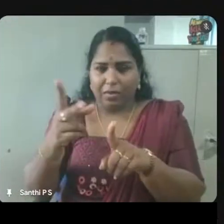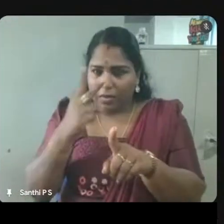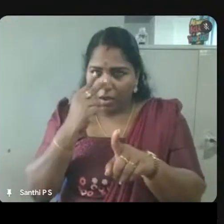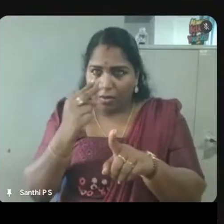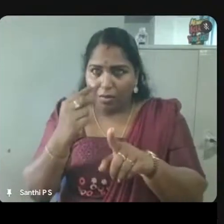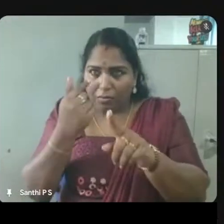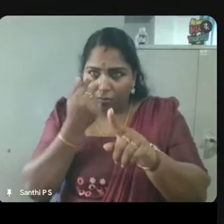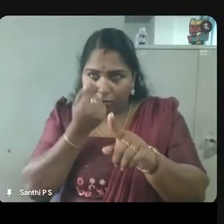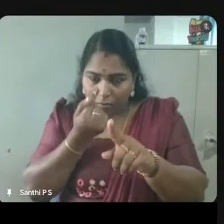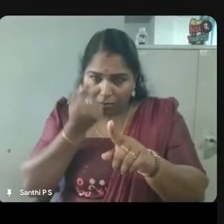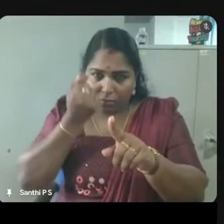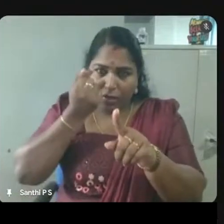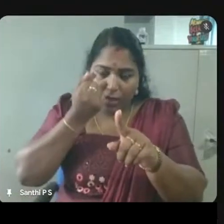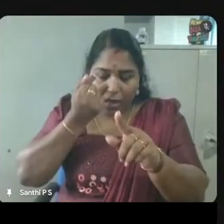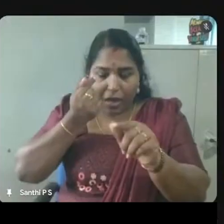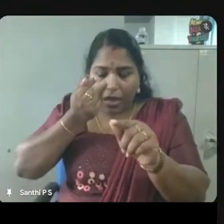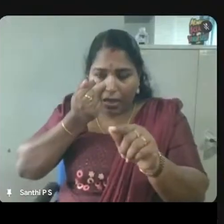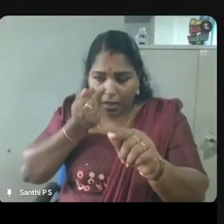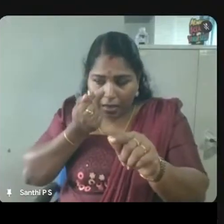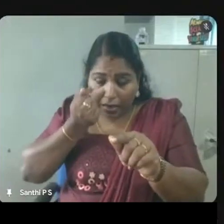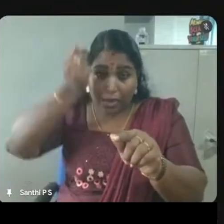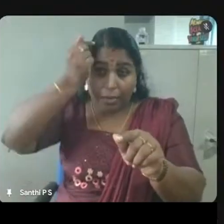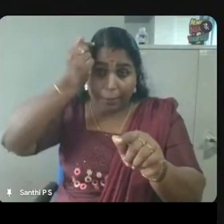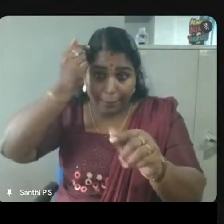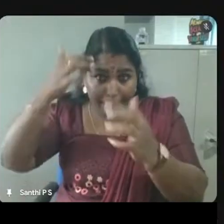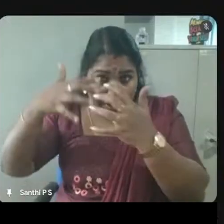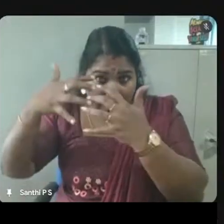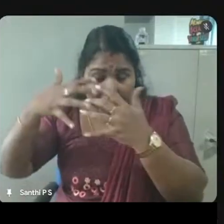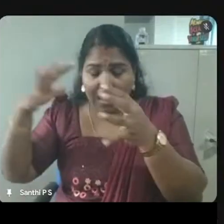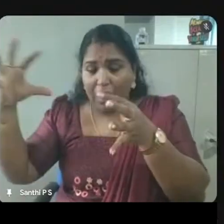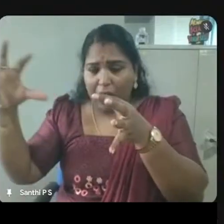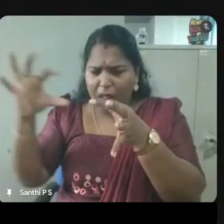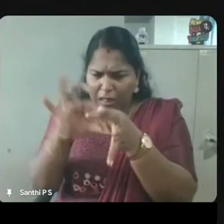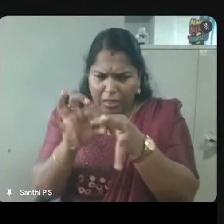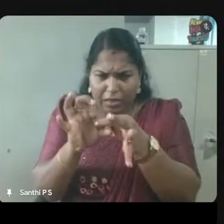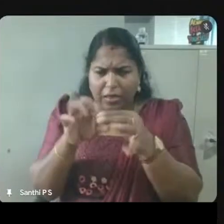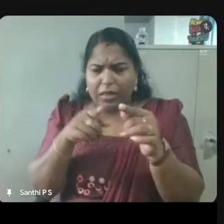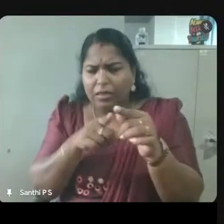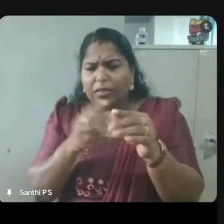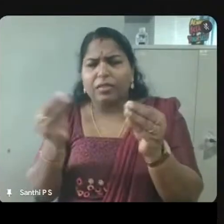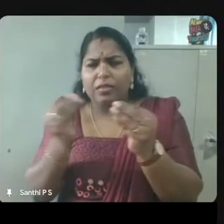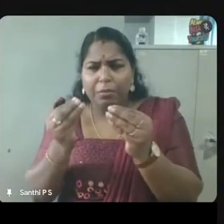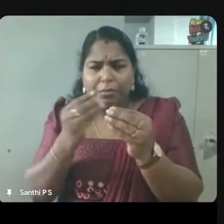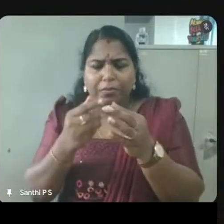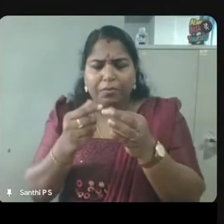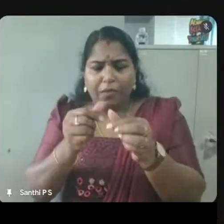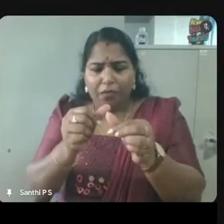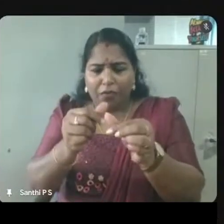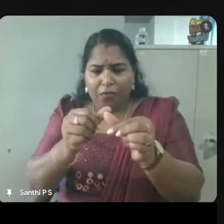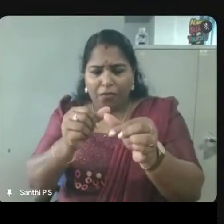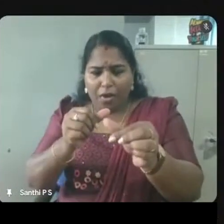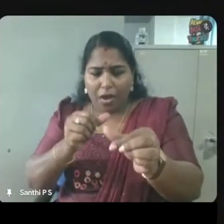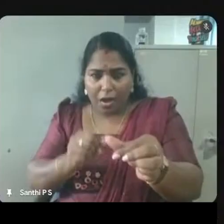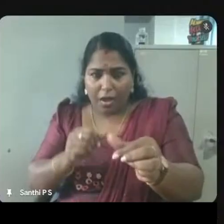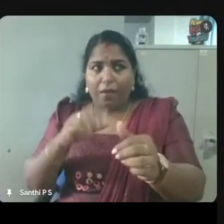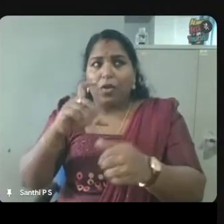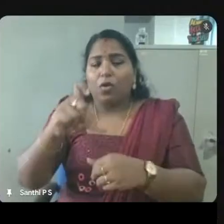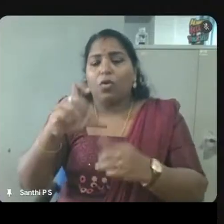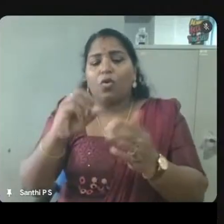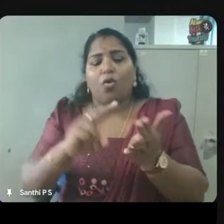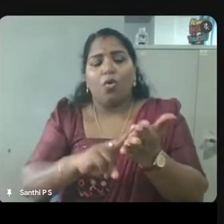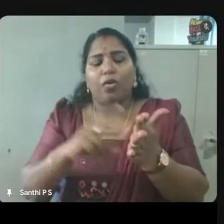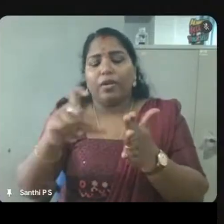ക്ലിയർ കാഴ്ച കൊടുക്കാൻ പറ്റുള്ളൂ. സോ ഈ കണ്ണിന്റെ നീളം കൂടുതലുള്ളവർക്ക് ഒരു കോൺകേവ് ലെൻസ് നമ്മൾ അതിന്റെ മുമ്പിൽ കണ്ണടയായിട്ട് വെക്കുമ്പോഴേ